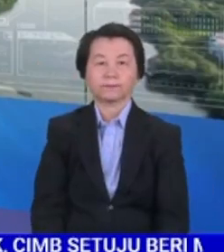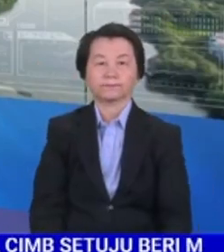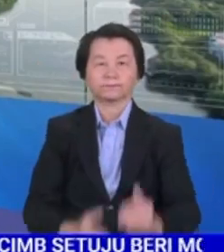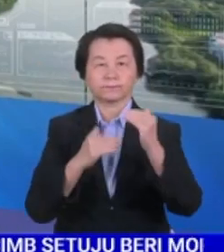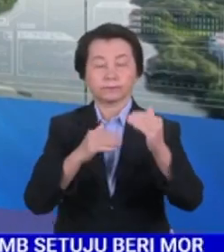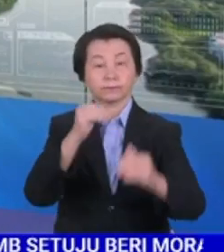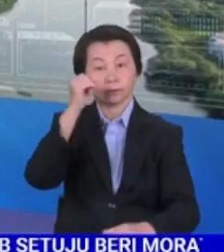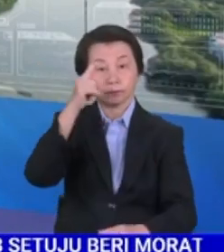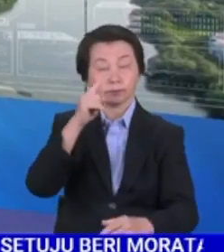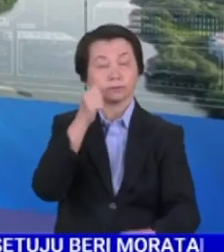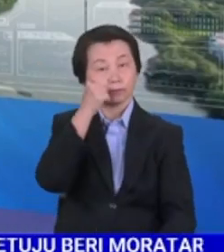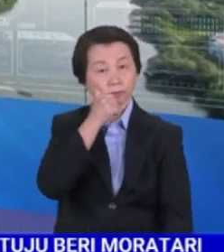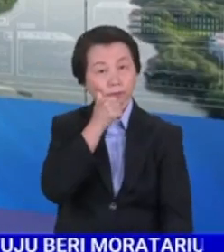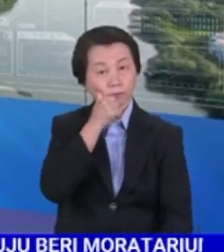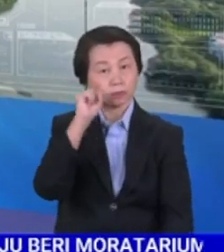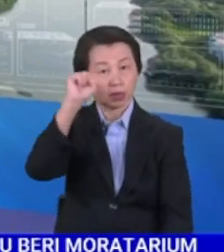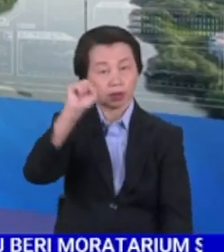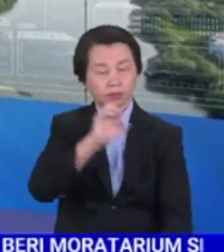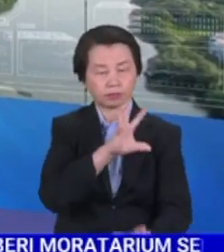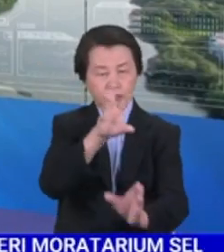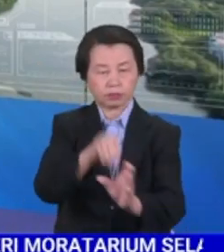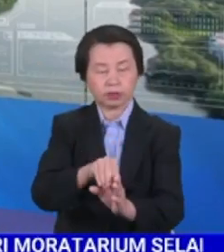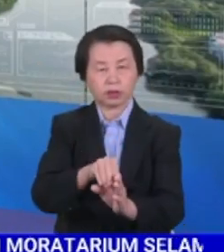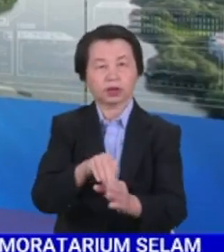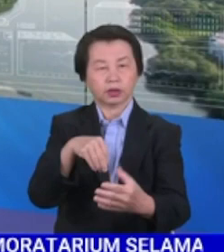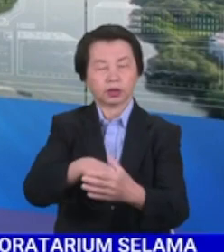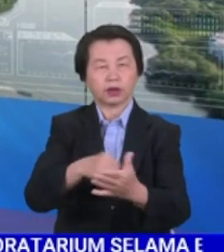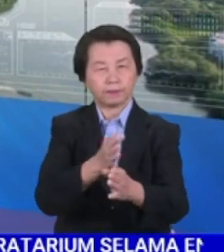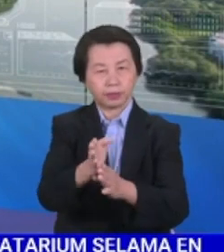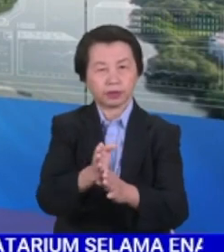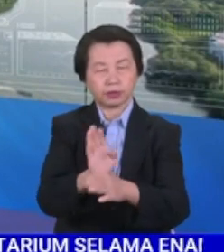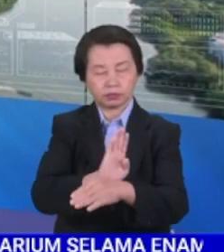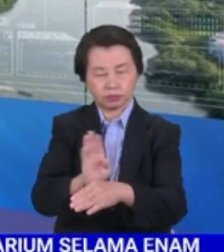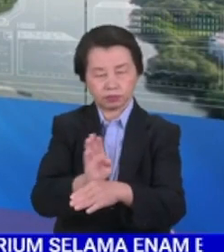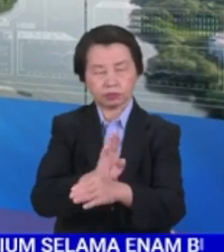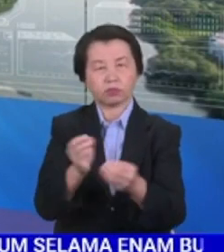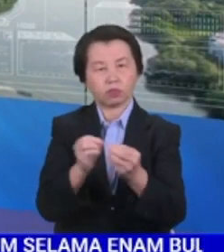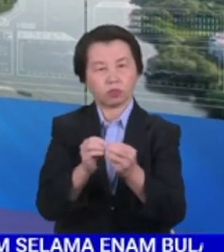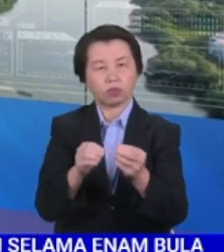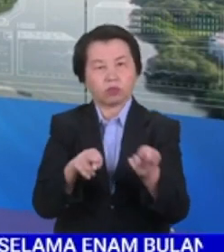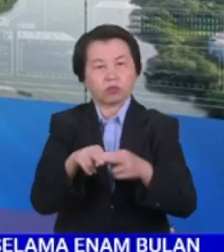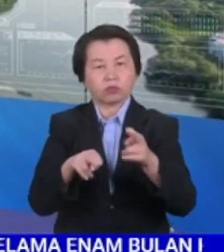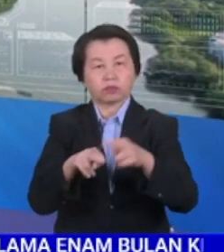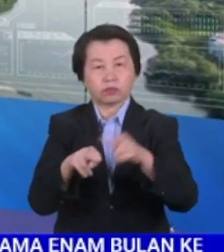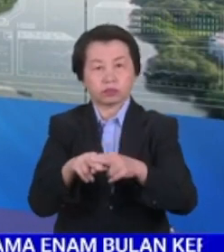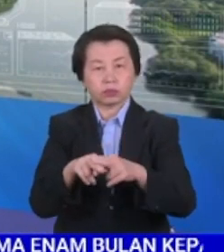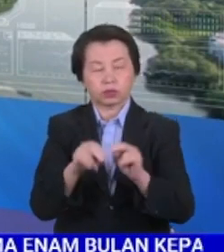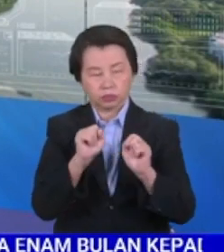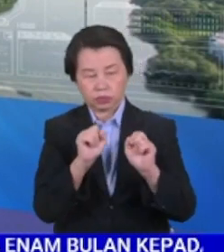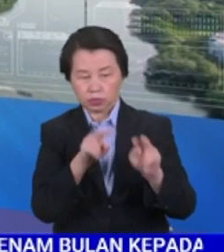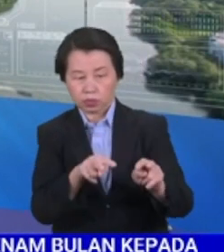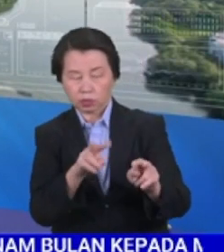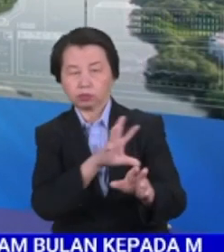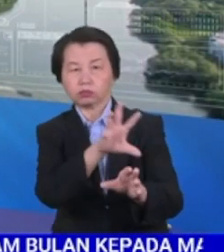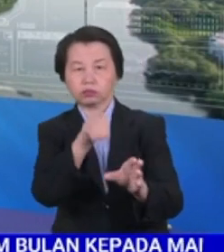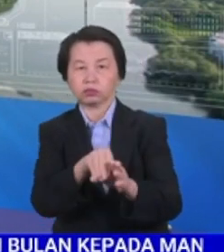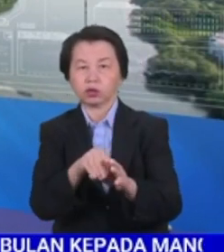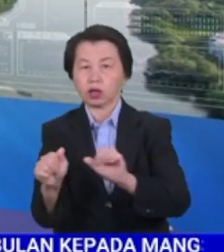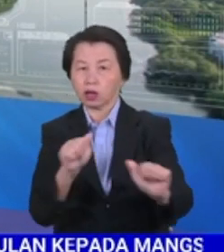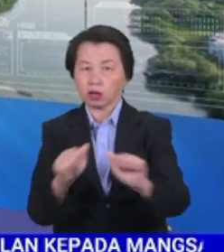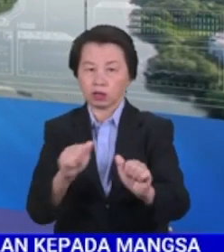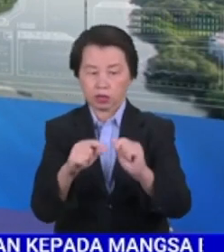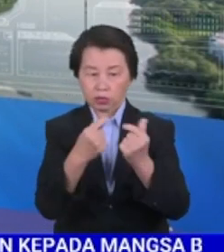Tahap kesedaran golongan wanita di Sabah untuk melibatkan diri dalam bidang keusahawanan semakin meningkat. Ia dapat dilihat menerusi penglibatan